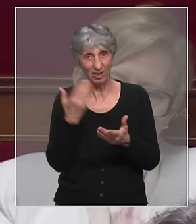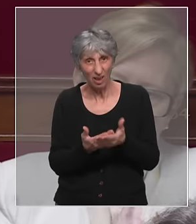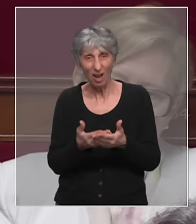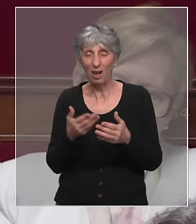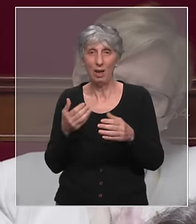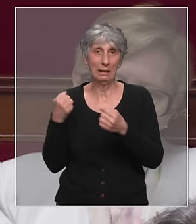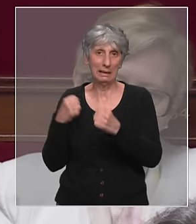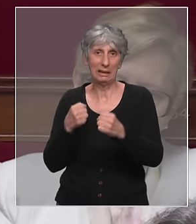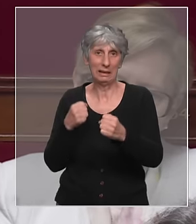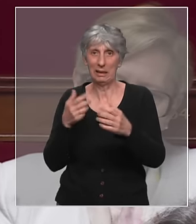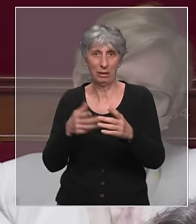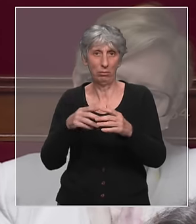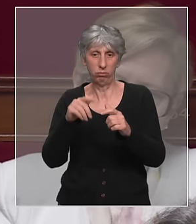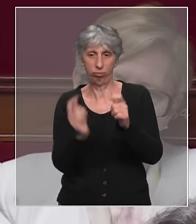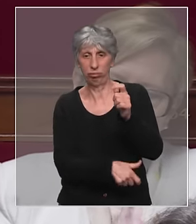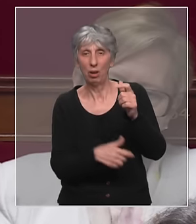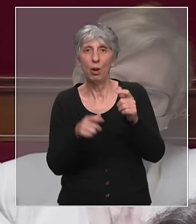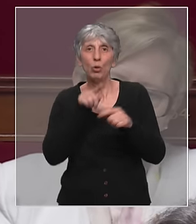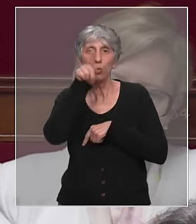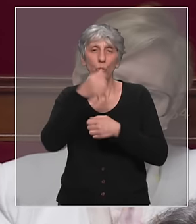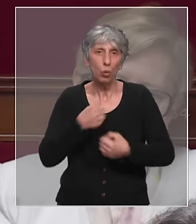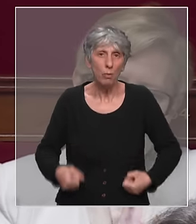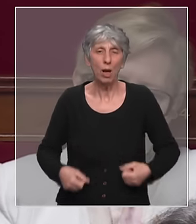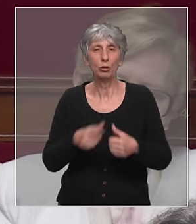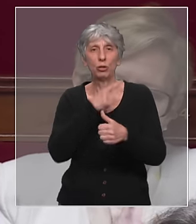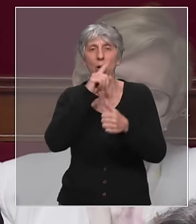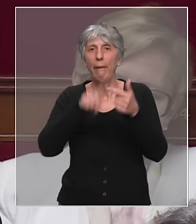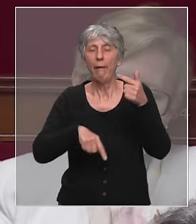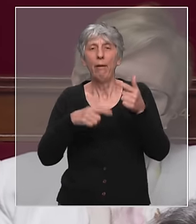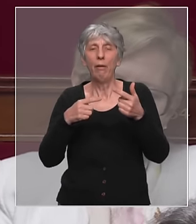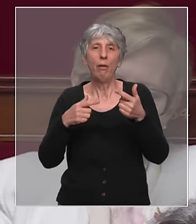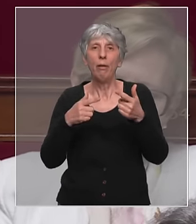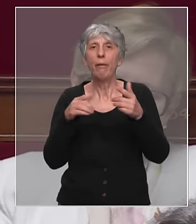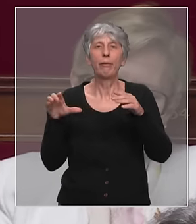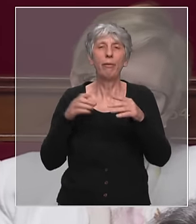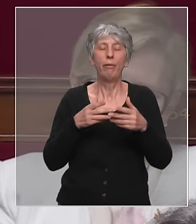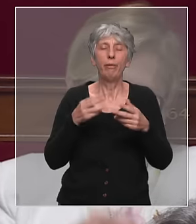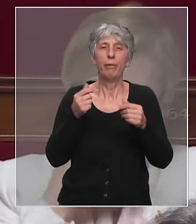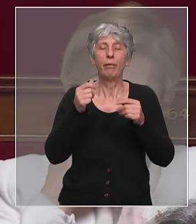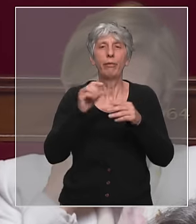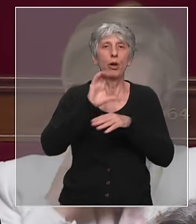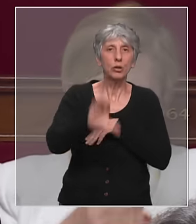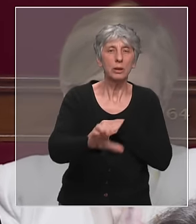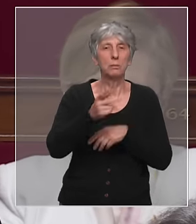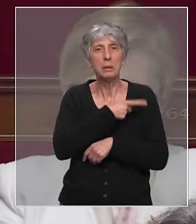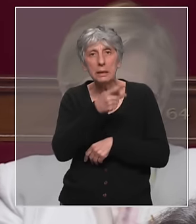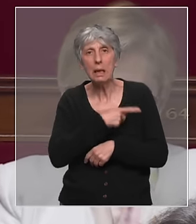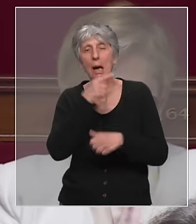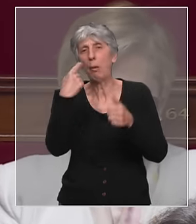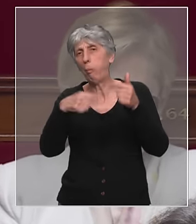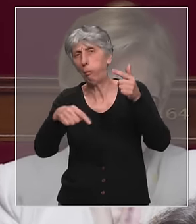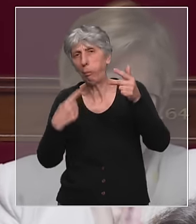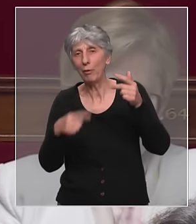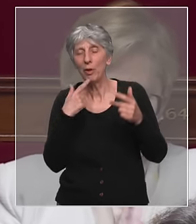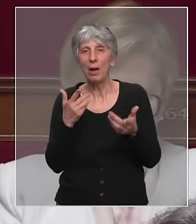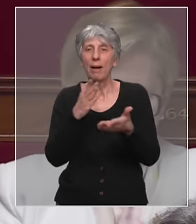Assurance chômage, jours de carence, franchise médicale, peut-être bientôt le montant des retraites demain. Vous faites les poches des classes populaires